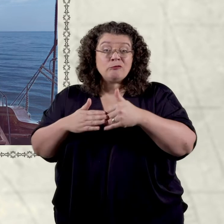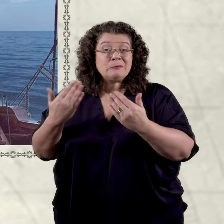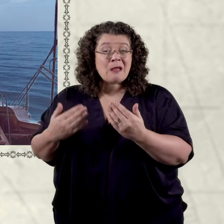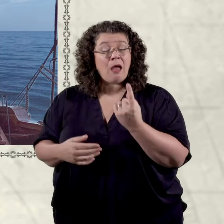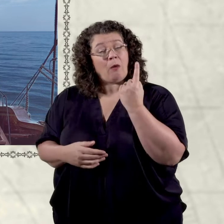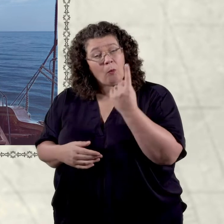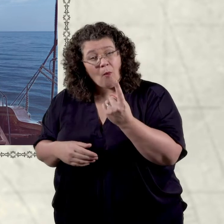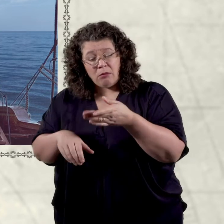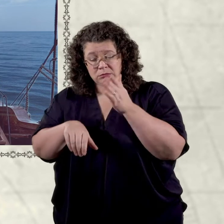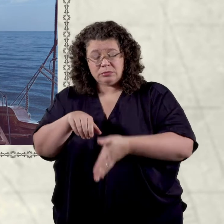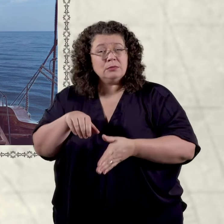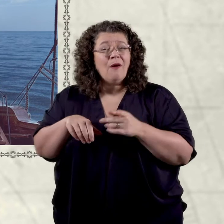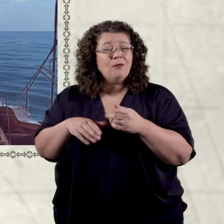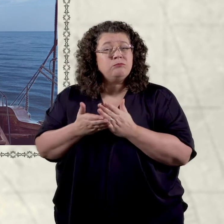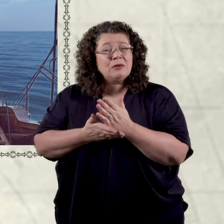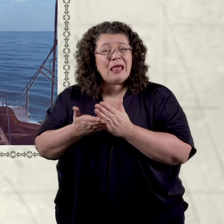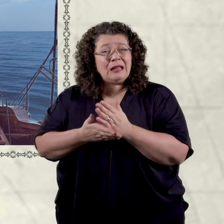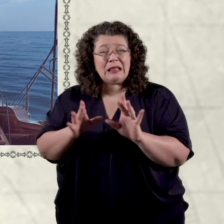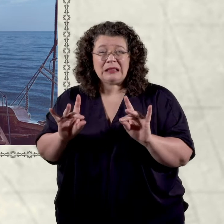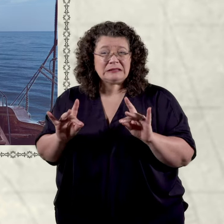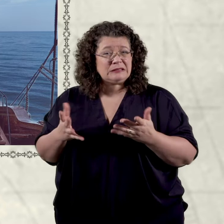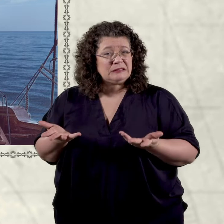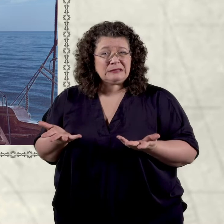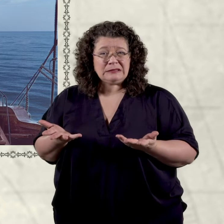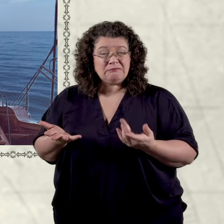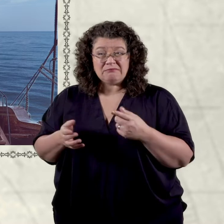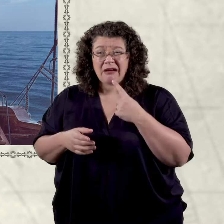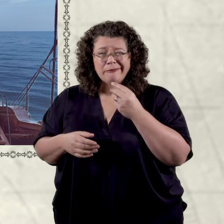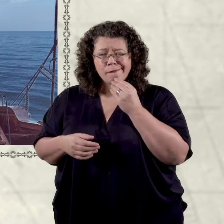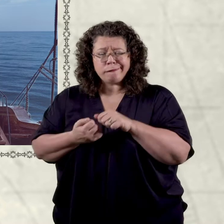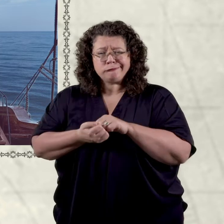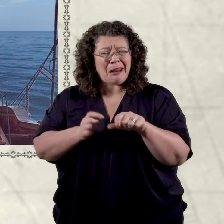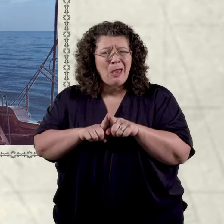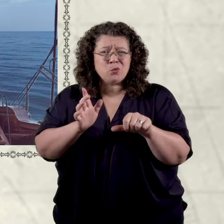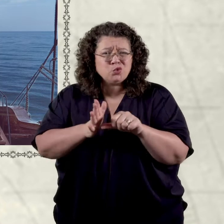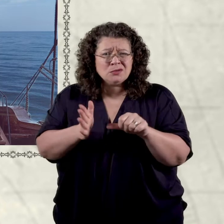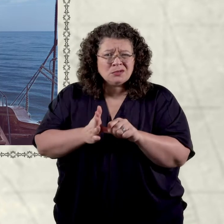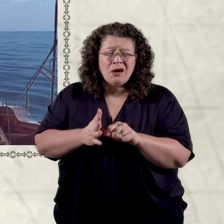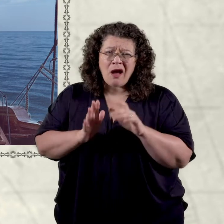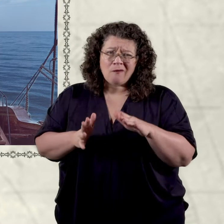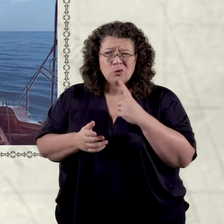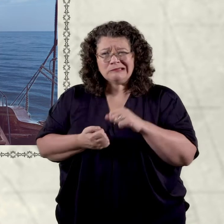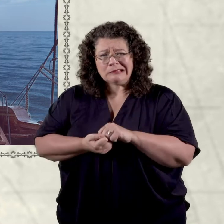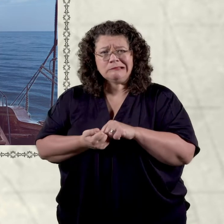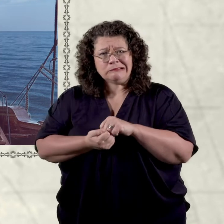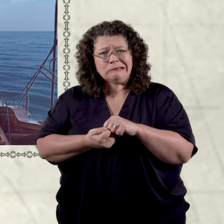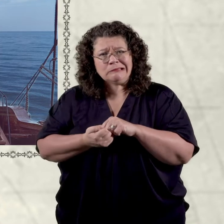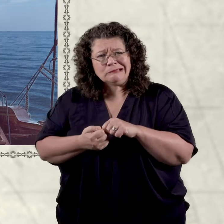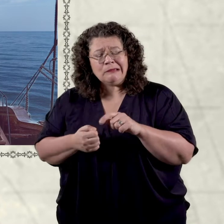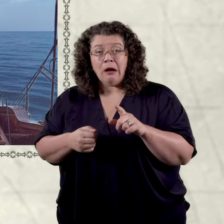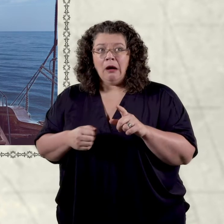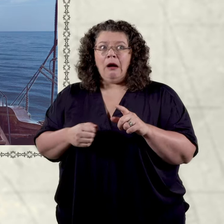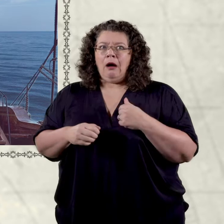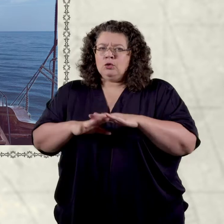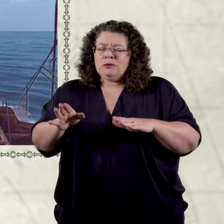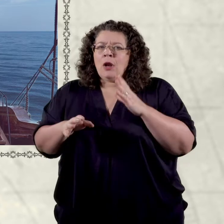dydd. Mae'n dybacach i ddarn o bren. Dwi'n gorfod bita hwnna. Ond o leia dydw i ddim yn gorfod